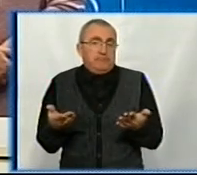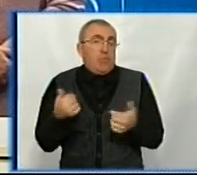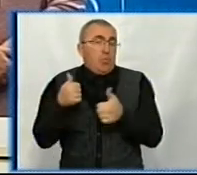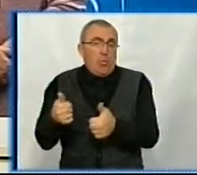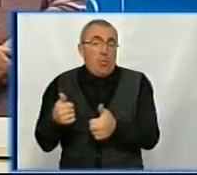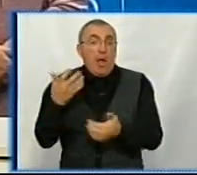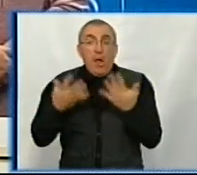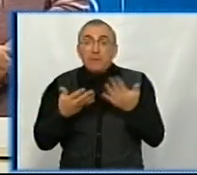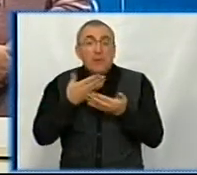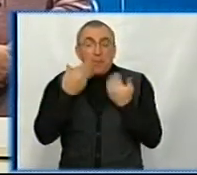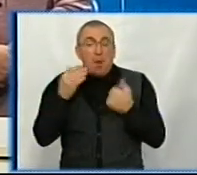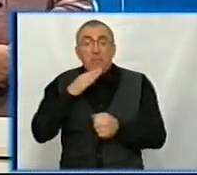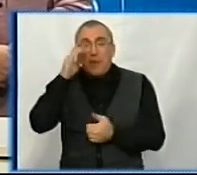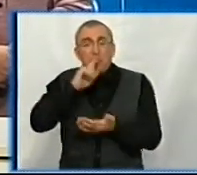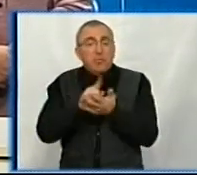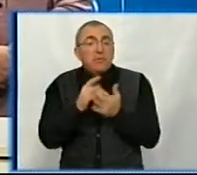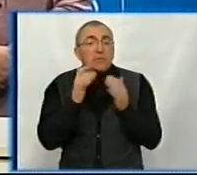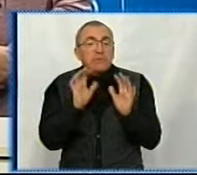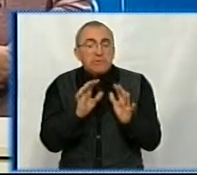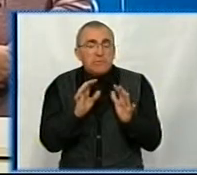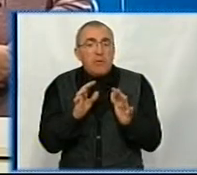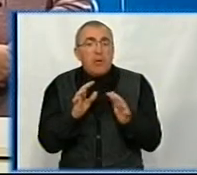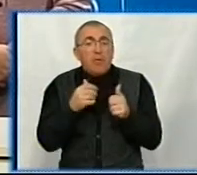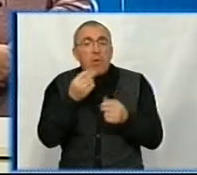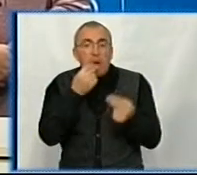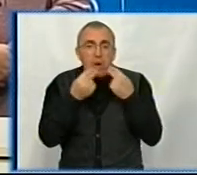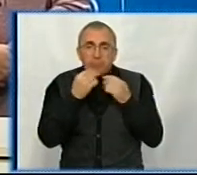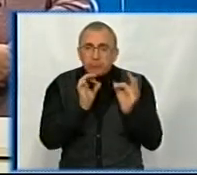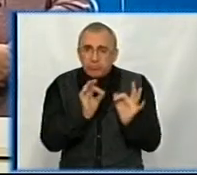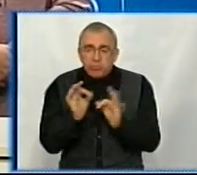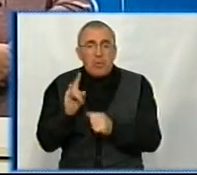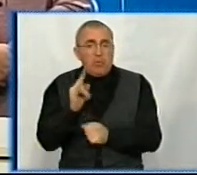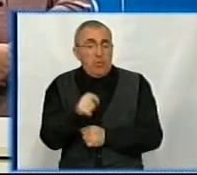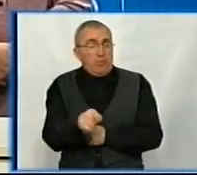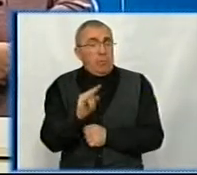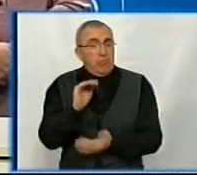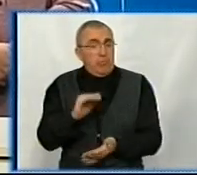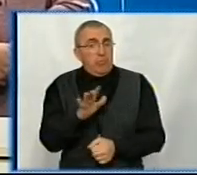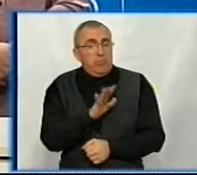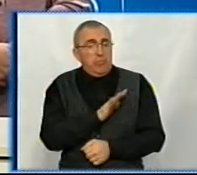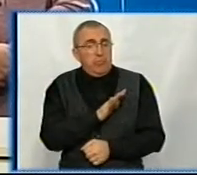добре. Але якщо немає, то батьки повинні забезпечити належним харчуванням дитини, щоб вона